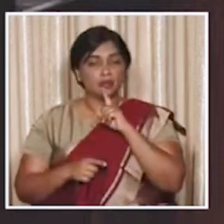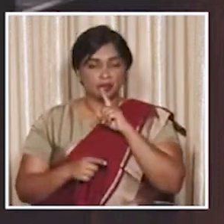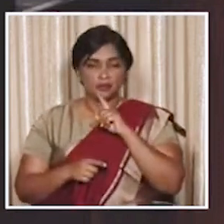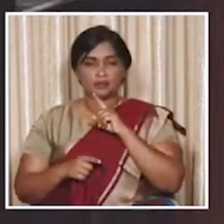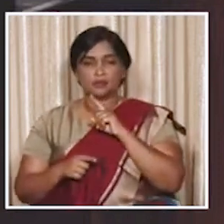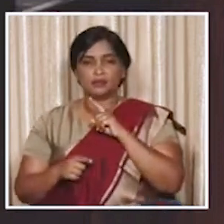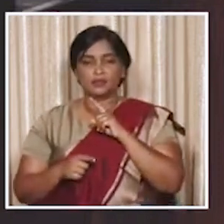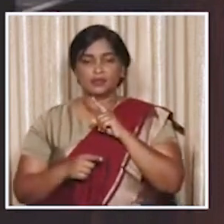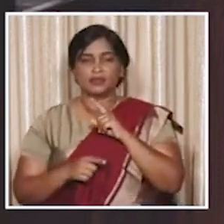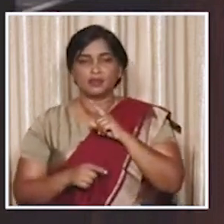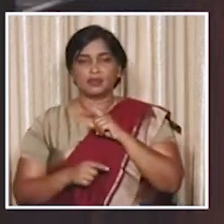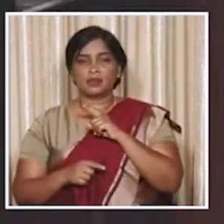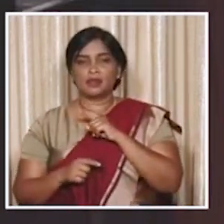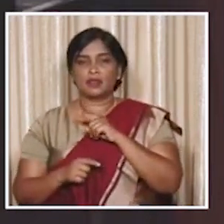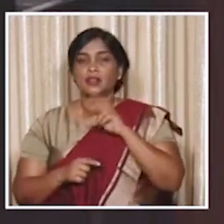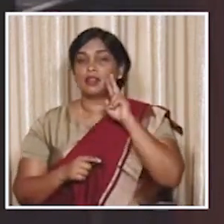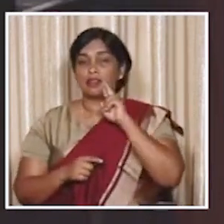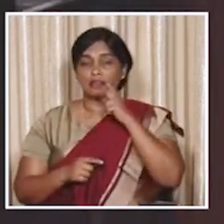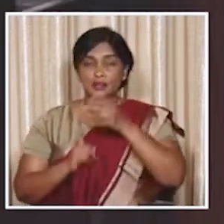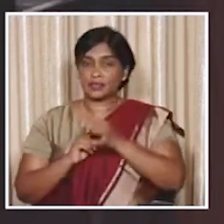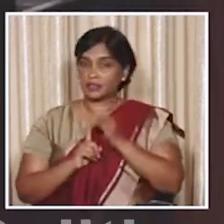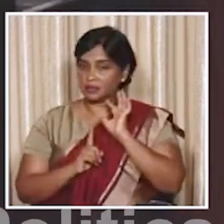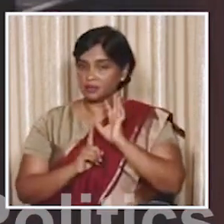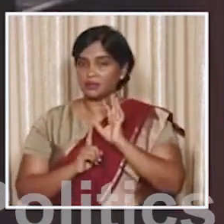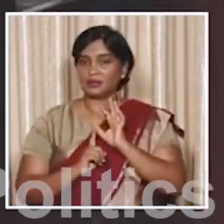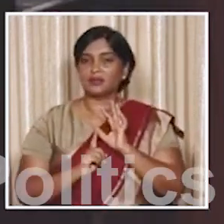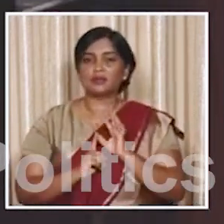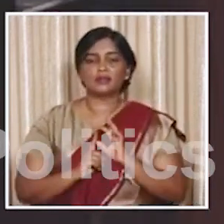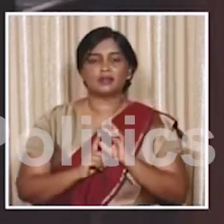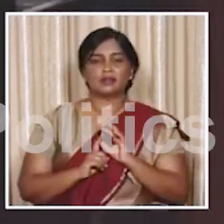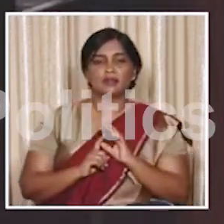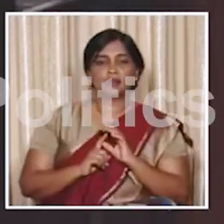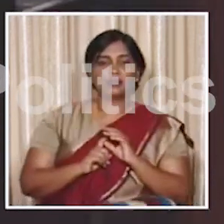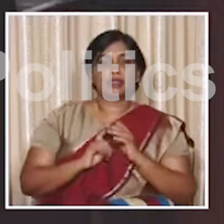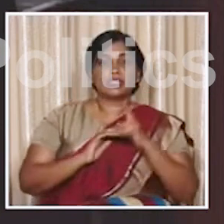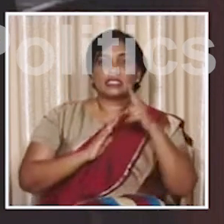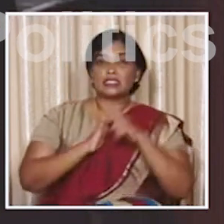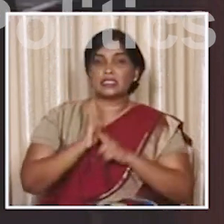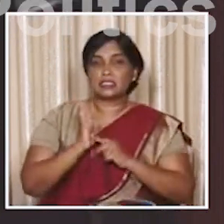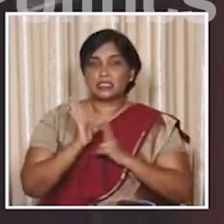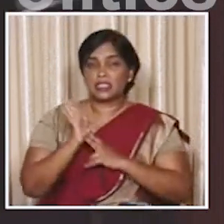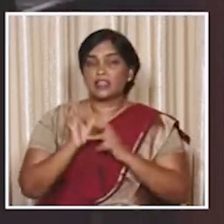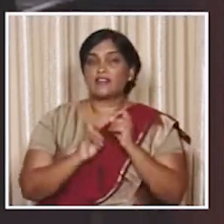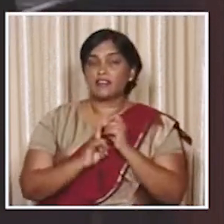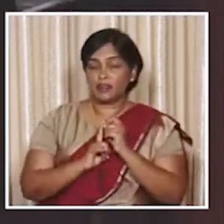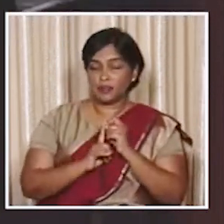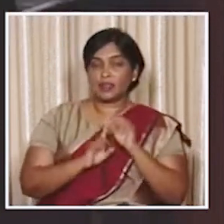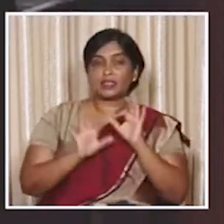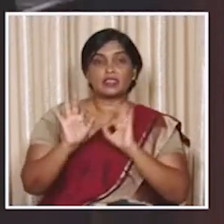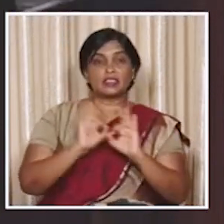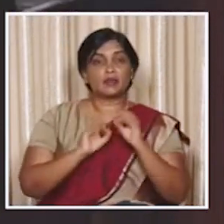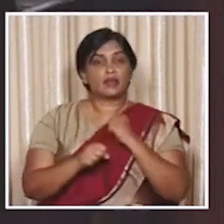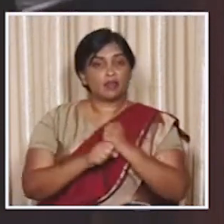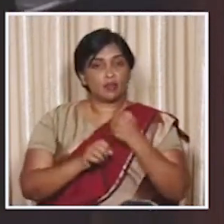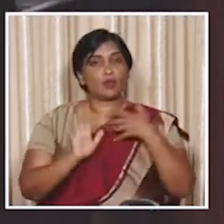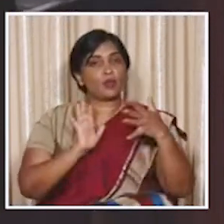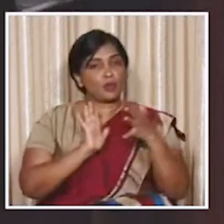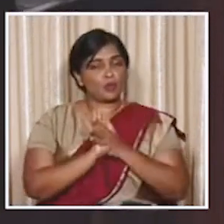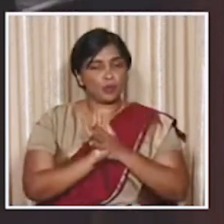කියනවා රයිල් වික්‍රමසිංහ ජනාධිපතිතුමා ජනතා වික්තු පෙරමුණ යාපාල ආණ්ඩුව සමග අපි